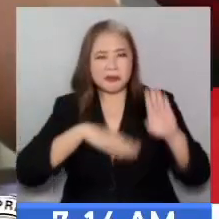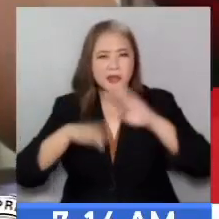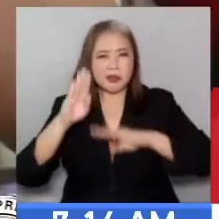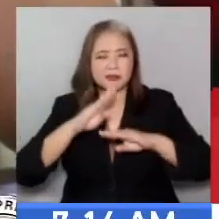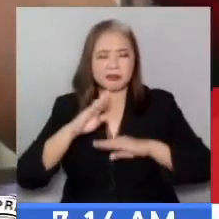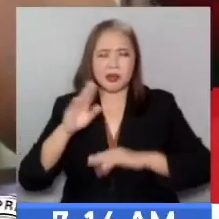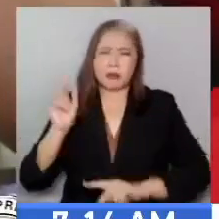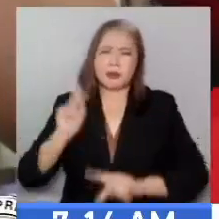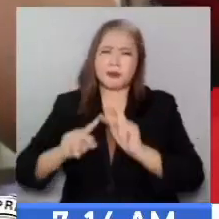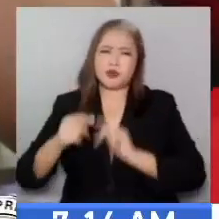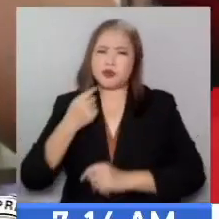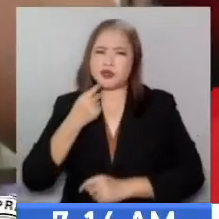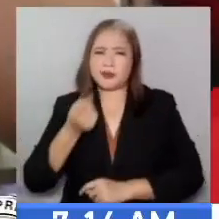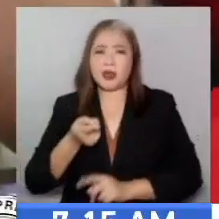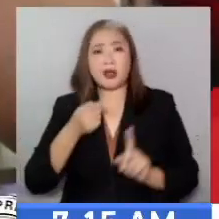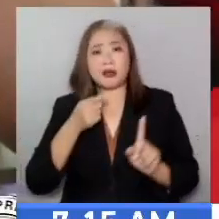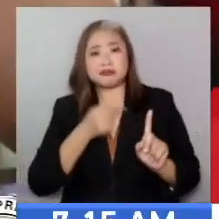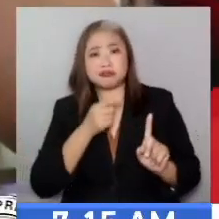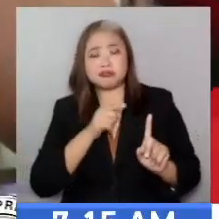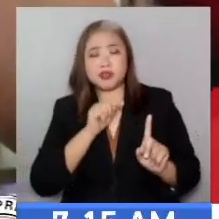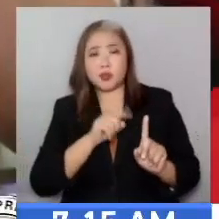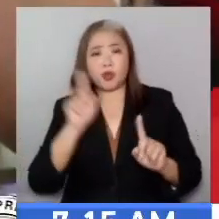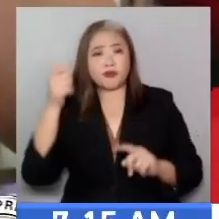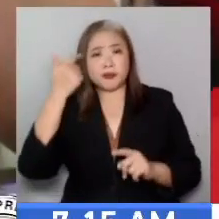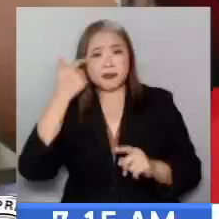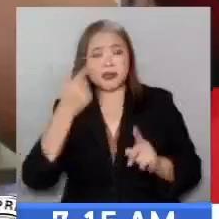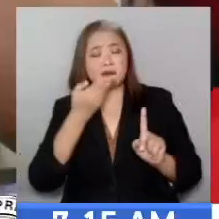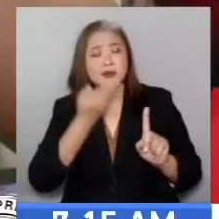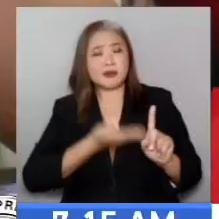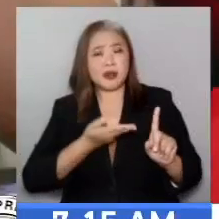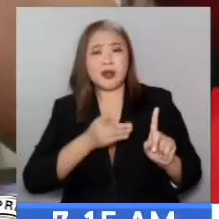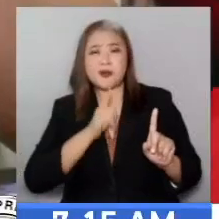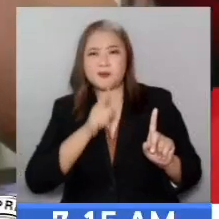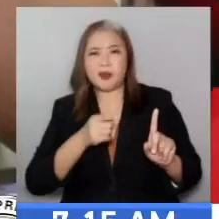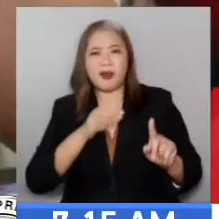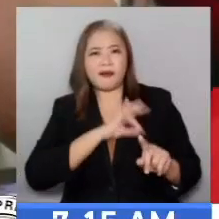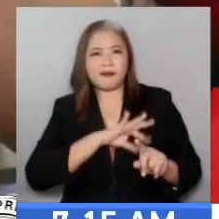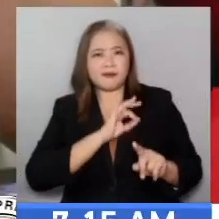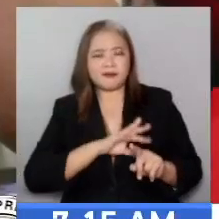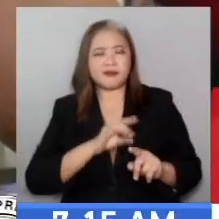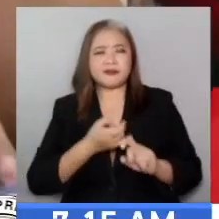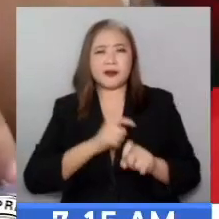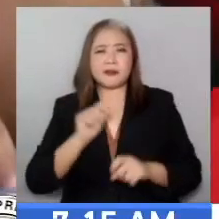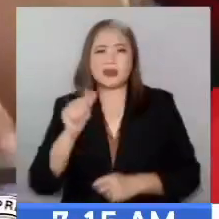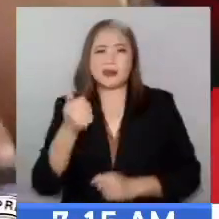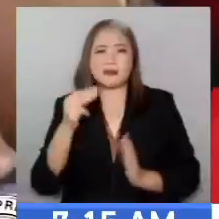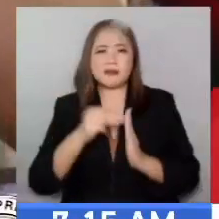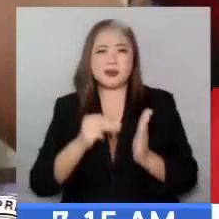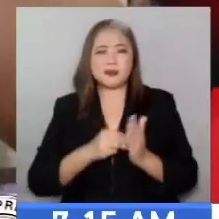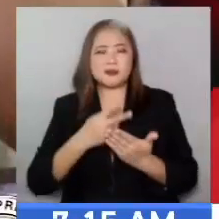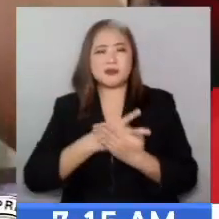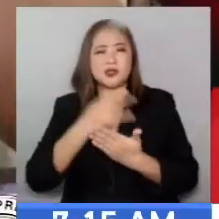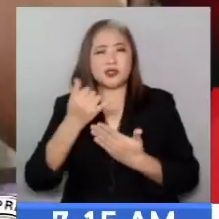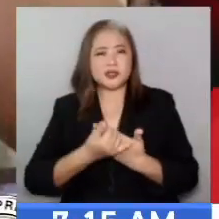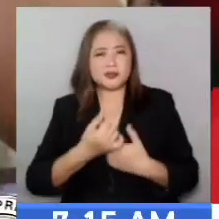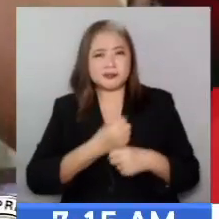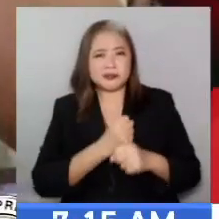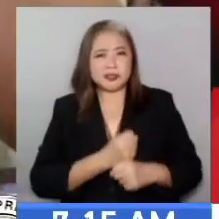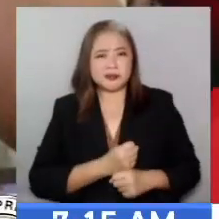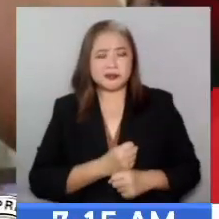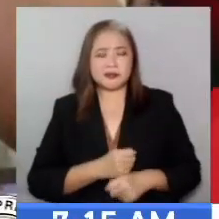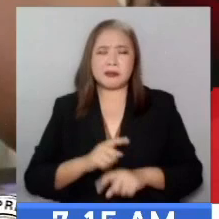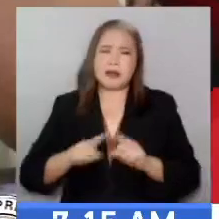na itong itong government official ay Kumikita doon sa 10 milyon na proyekto ang hindi lang pala na-submit